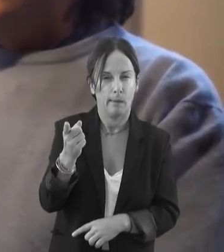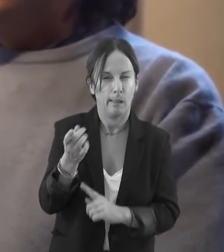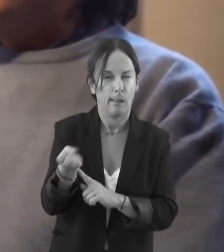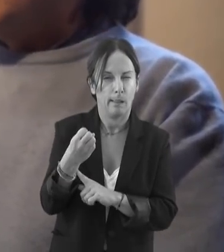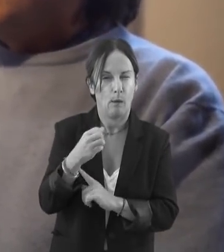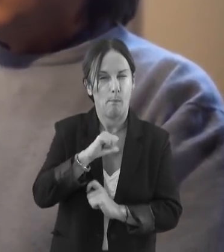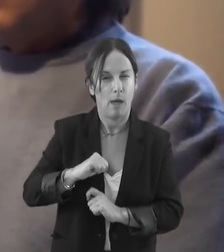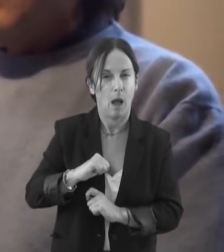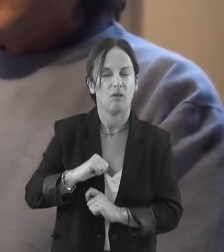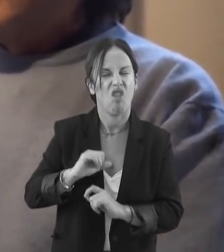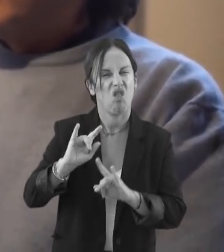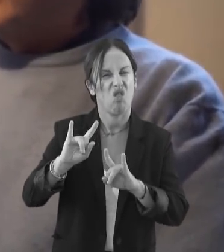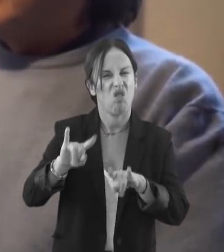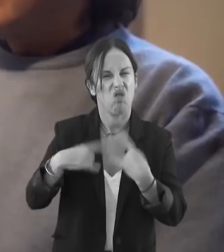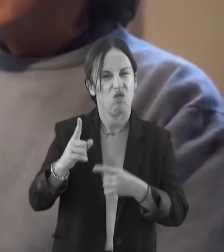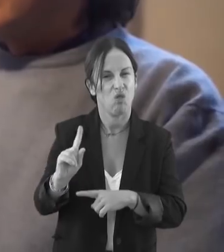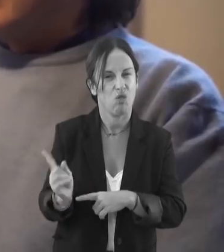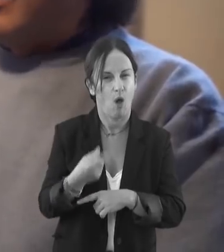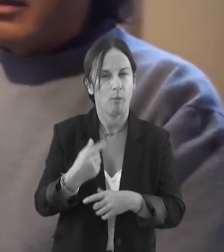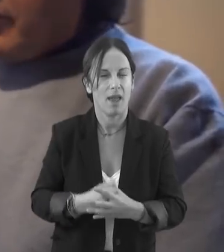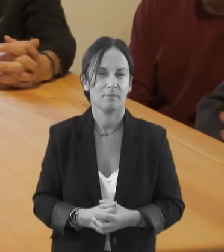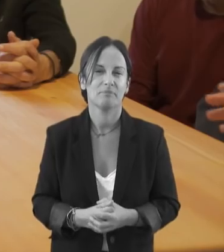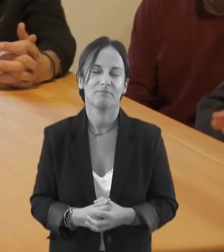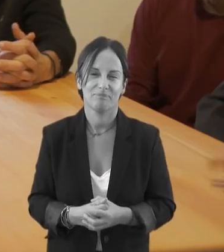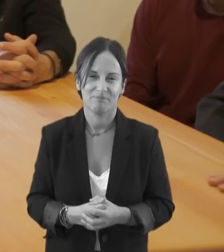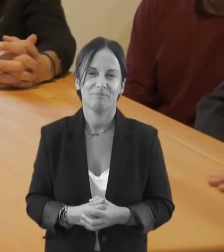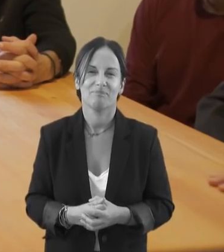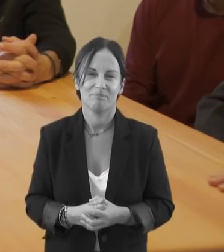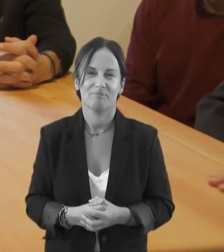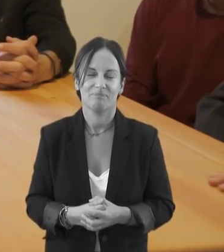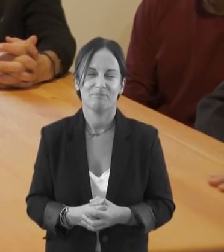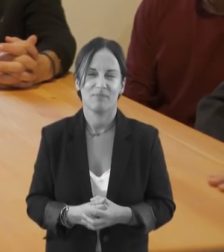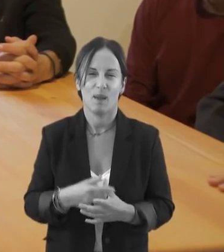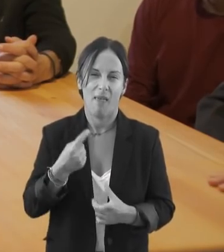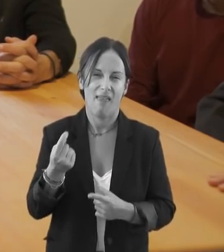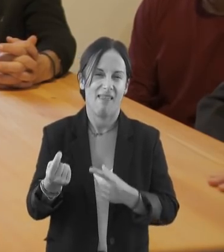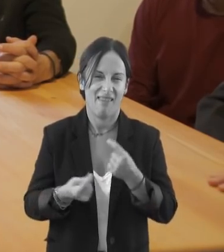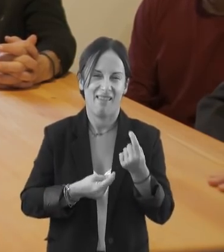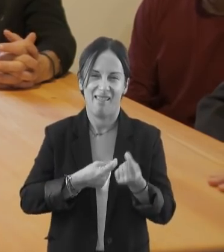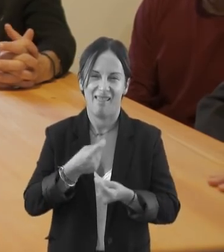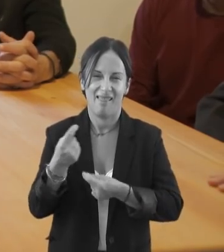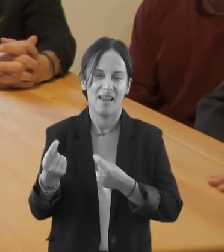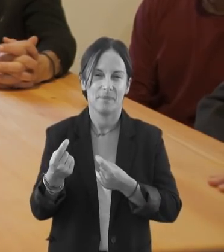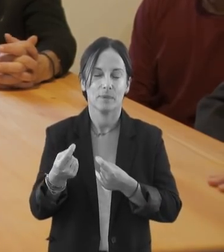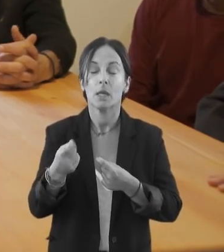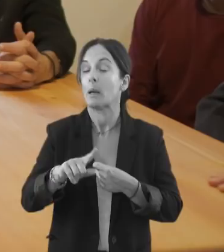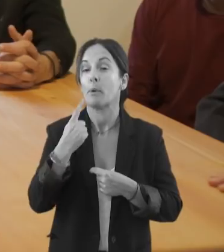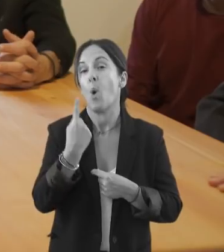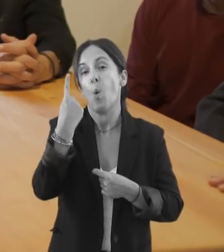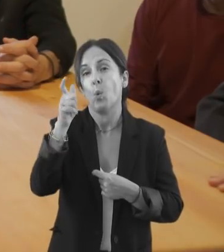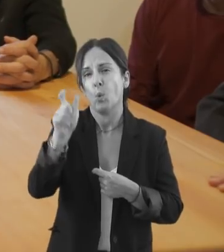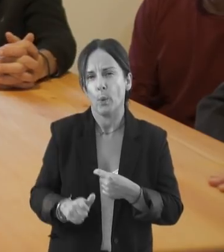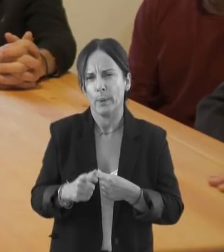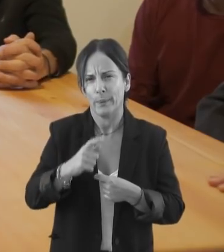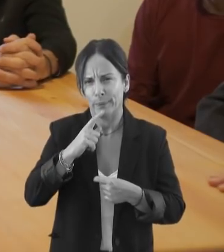no obeïa o no en treia profit, eres qui feia les feines més... Hombre, jo mirava de repartir-ho